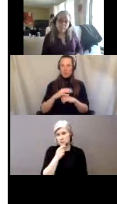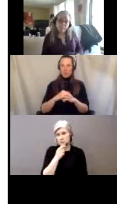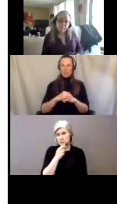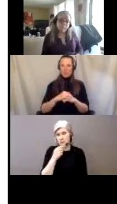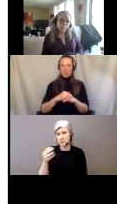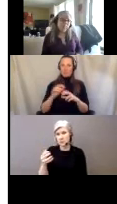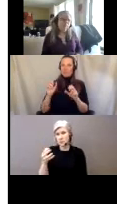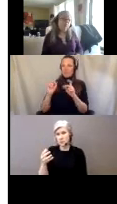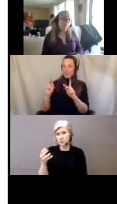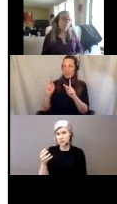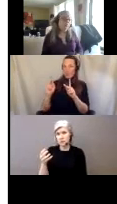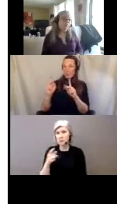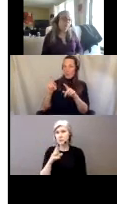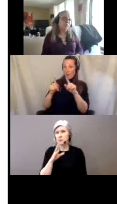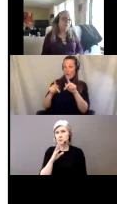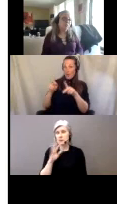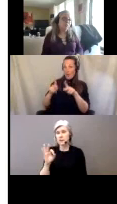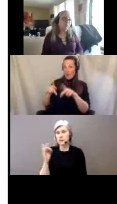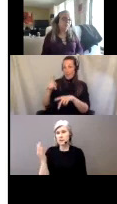OK. Est-ce que les gens ayant une